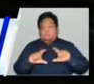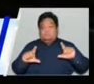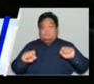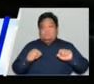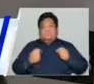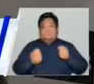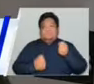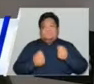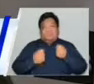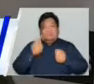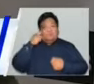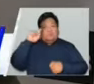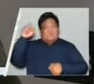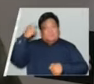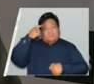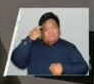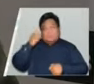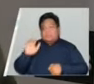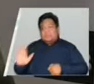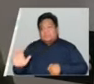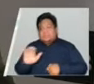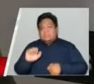kada senador. Para talagang